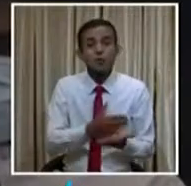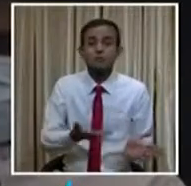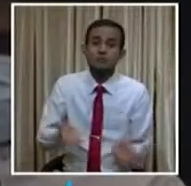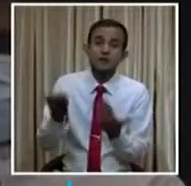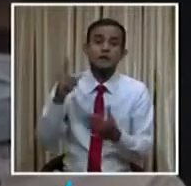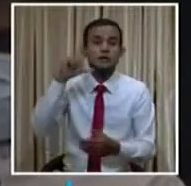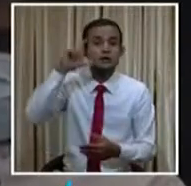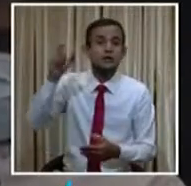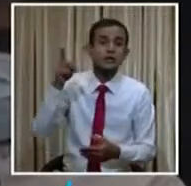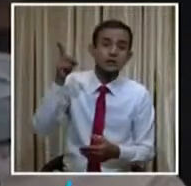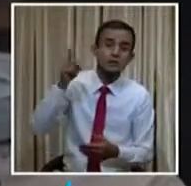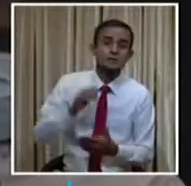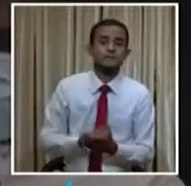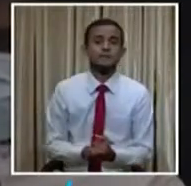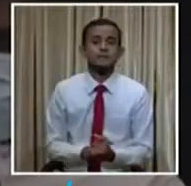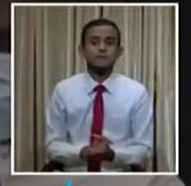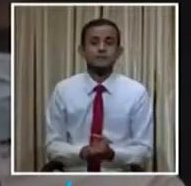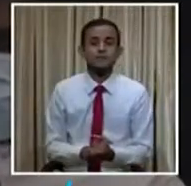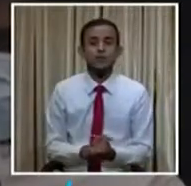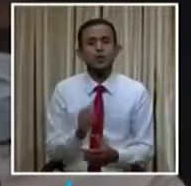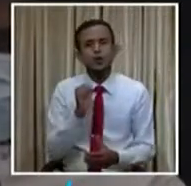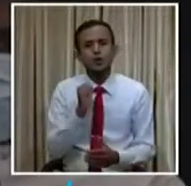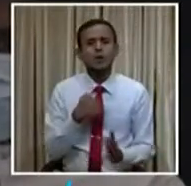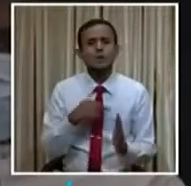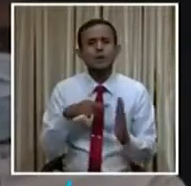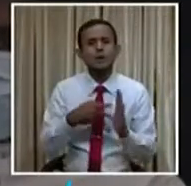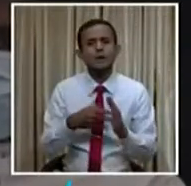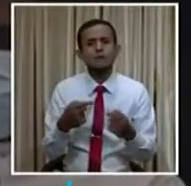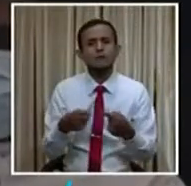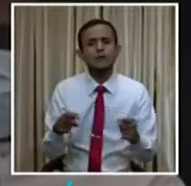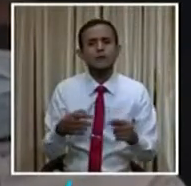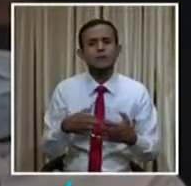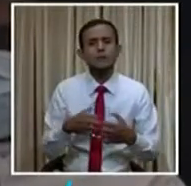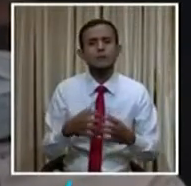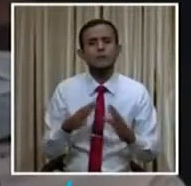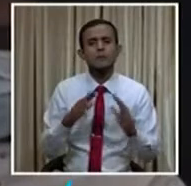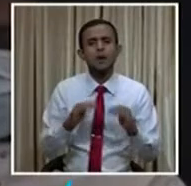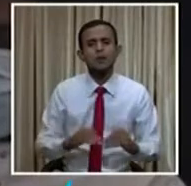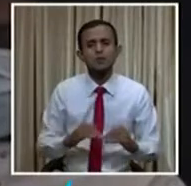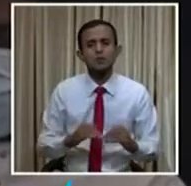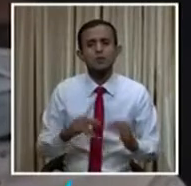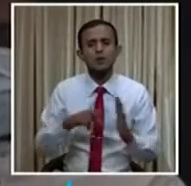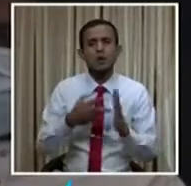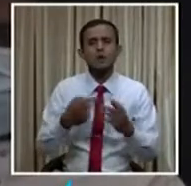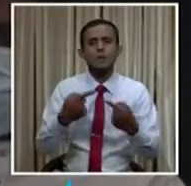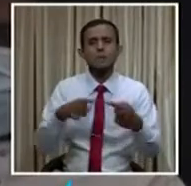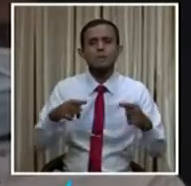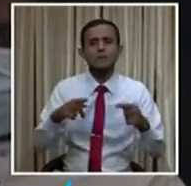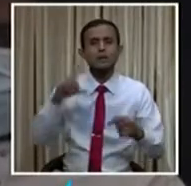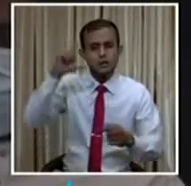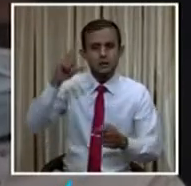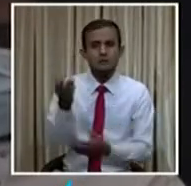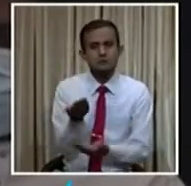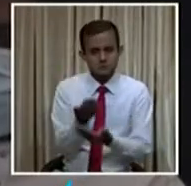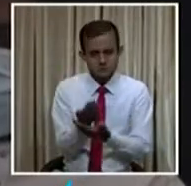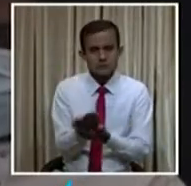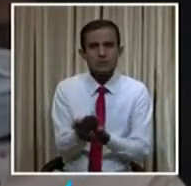චීනෙට ඉතින් කොහොමද අපේ අයවැය පරතරය පියවන්නේ අයවැය පරතරය පියවන්නේ චීනෙන් හිඟා කණ්ඩ